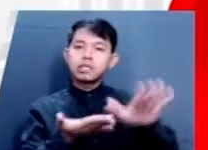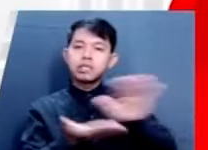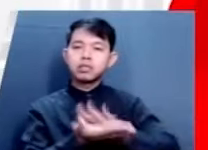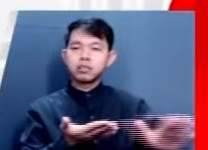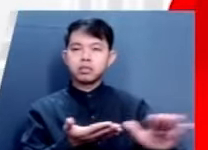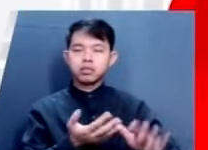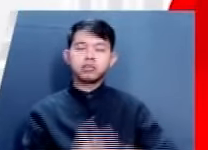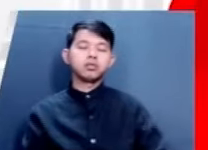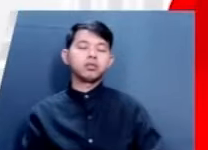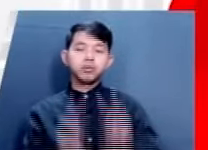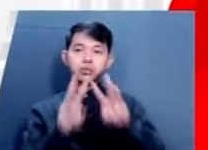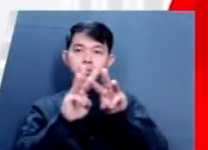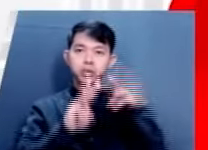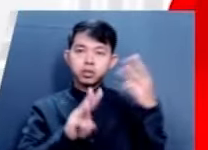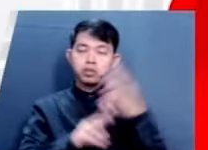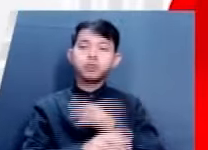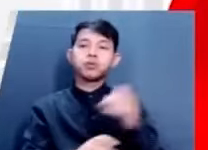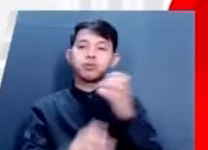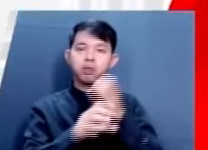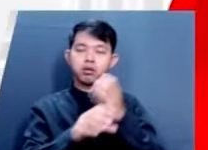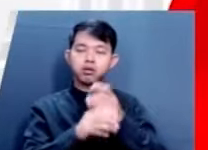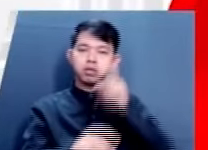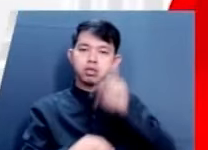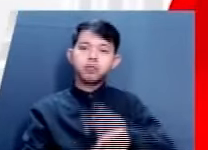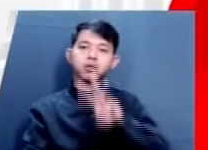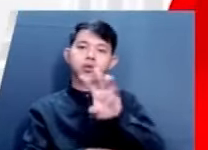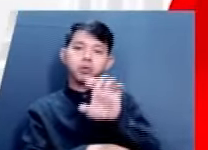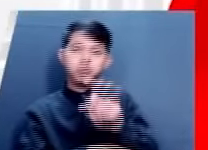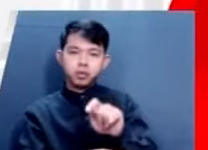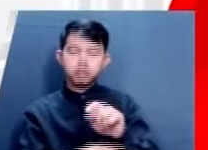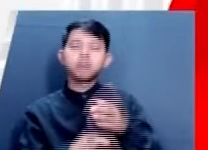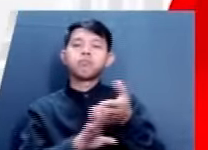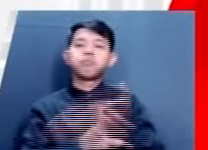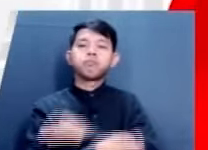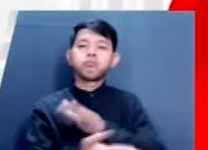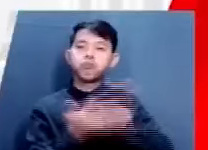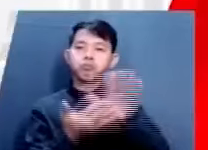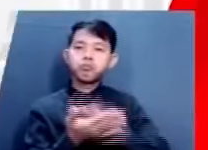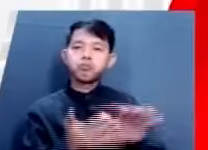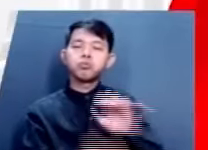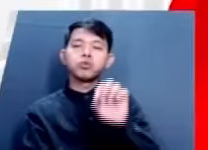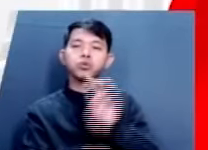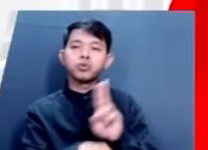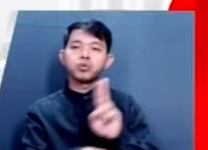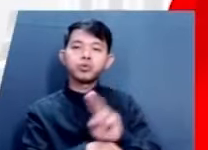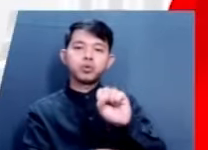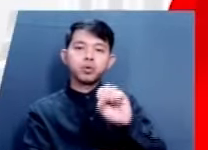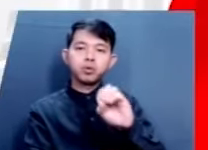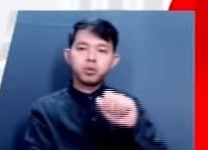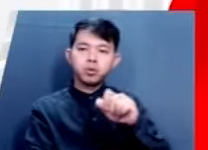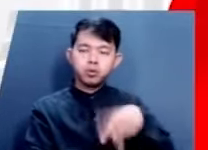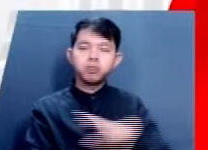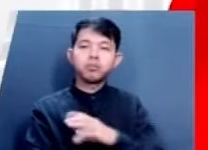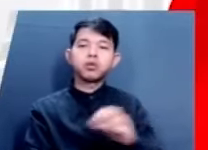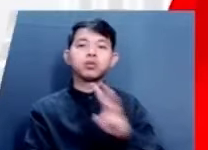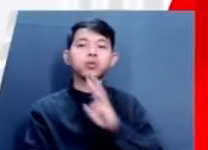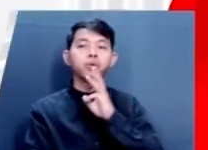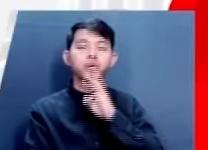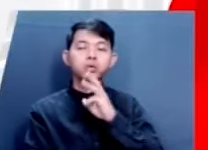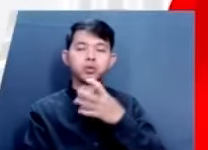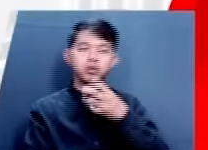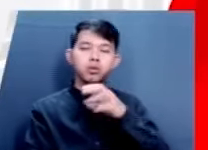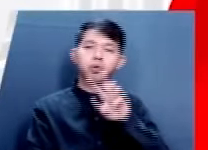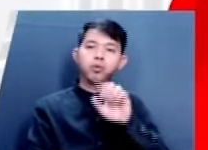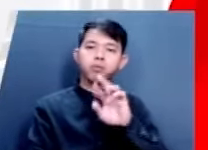at sasakyan bago ito linisin gamit ang sabon at maligamgam na tubig. Ilagay at ipunin ang mga abo sa mga lugar